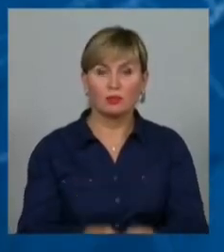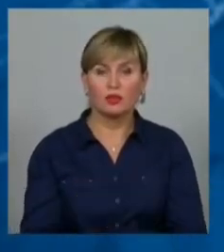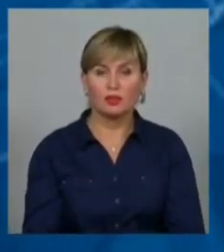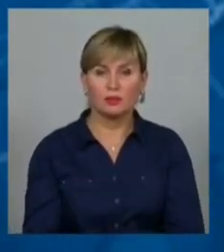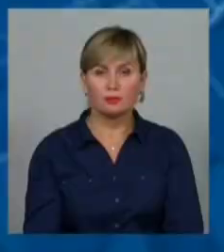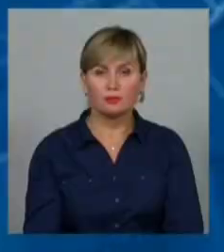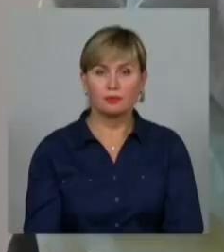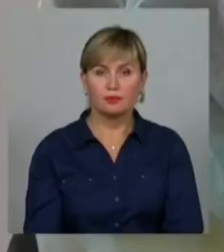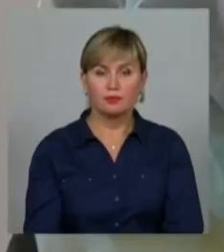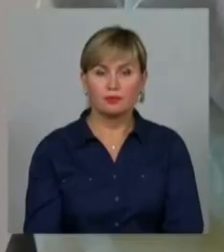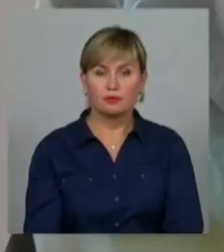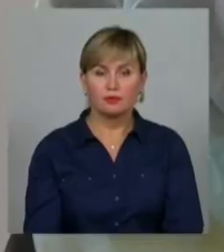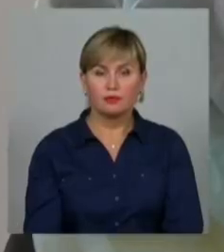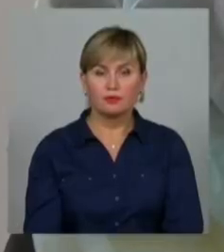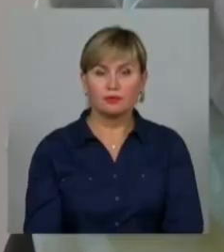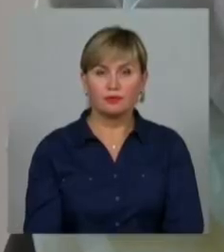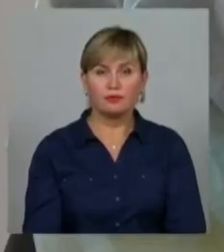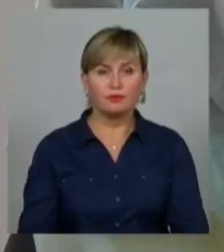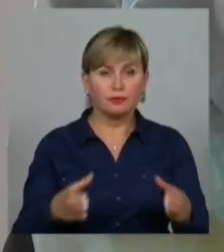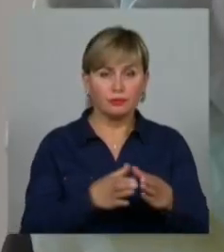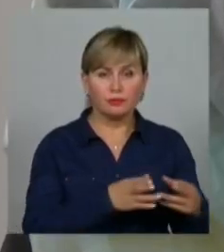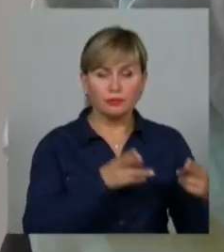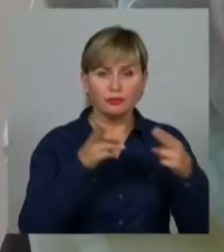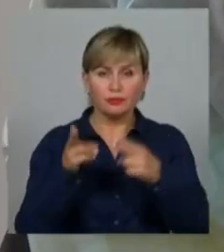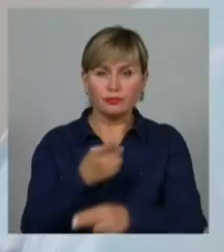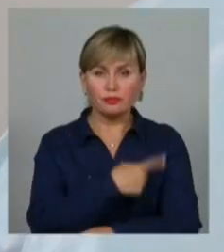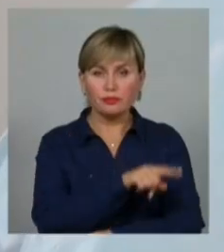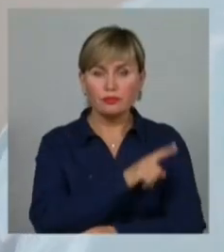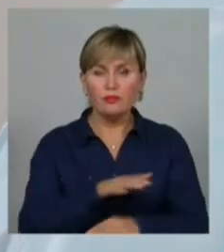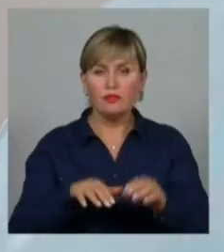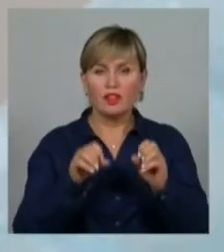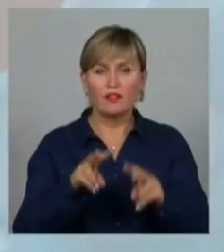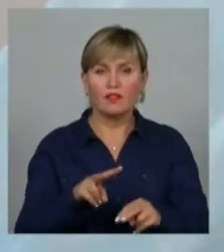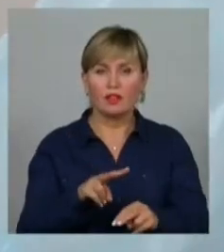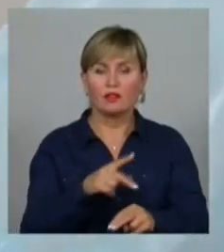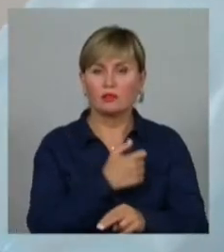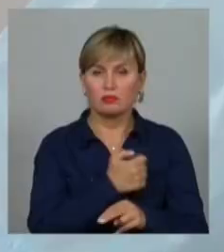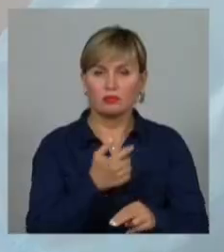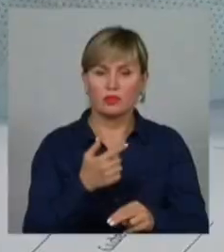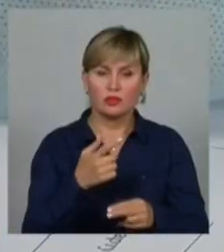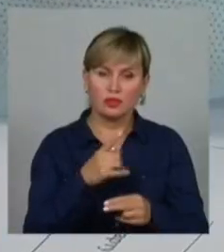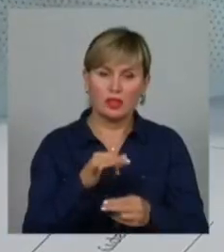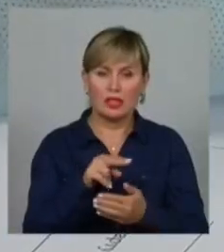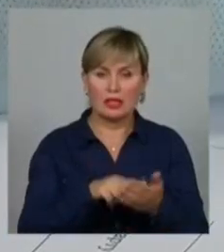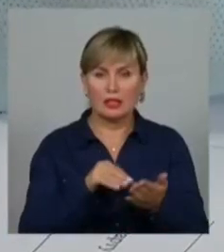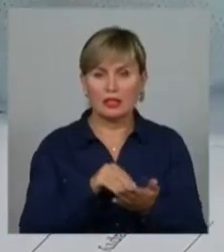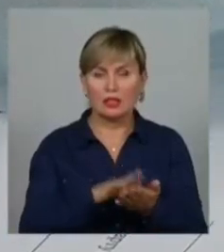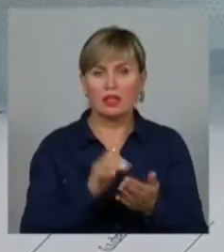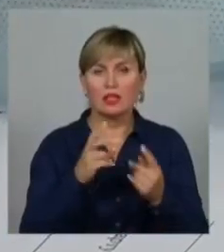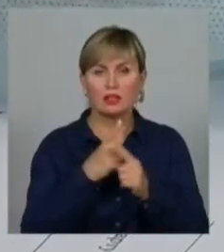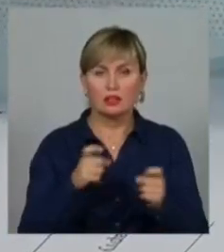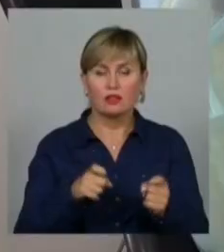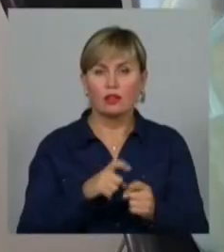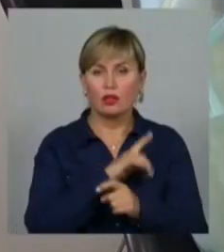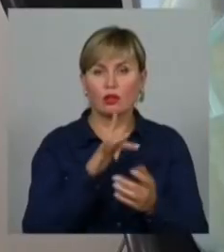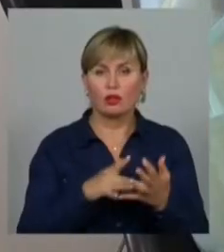подробнее. В составе выездной прививочной бригады квалифицированный врач, прививочная медсестра и регистратор. Как сообщили в